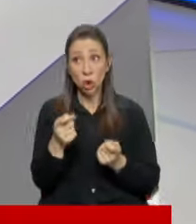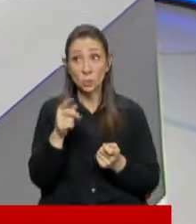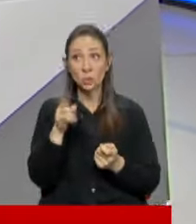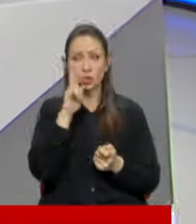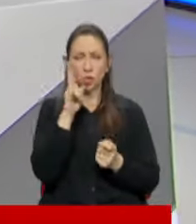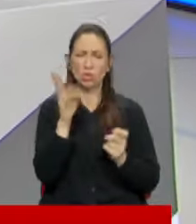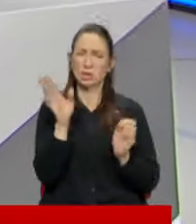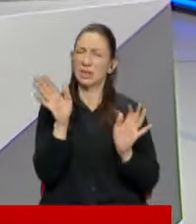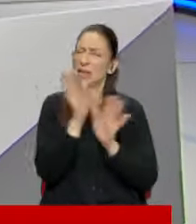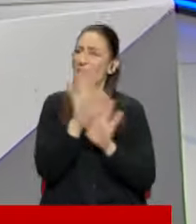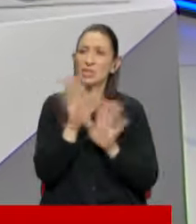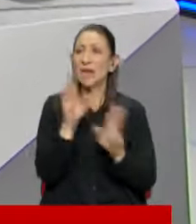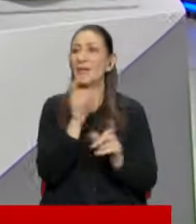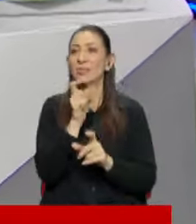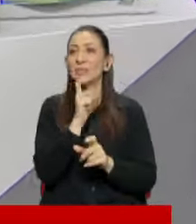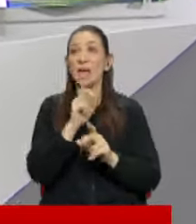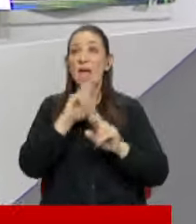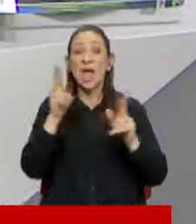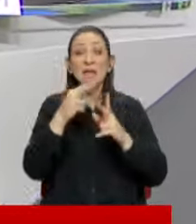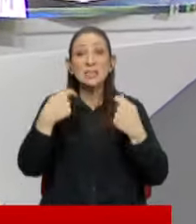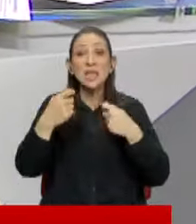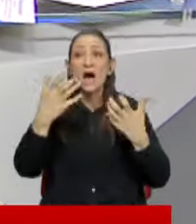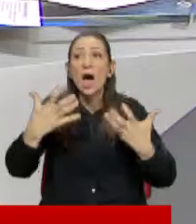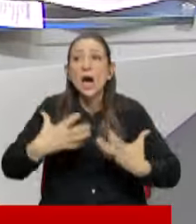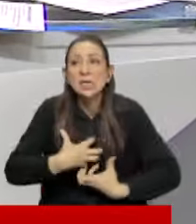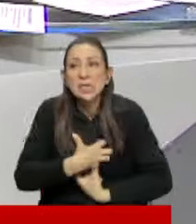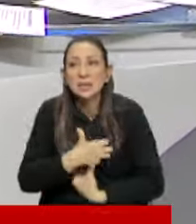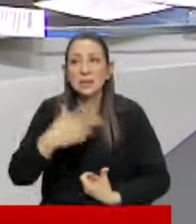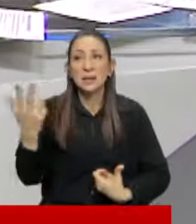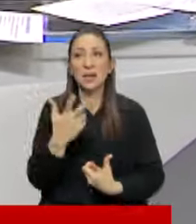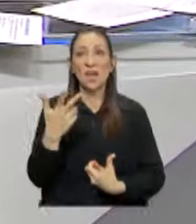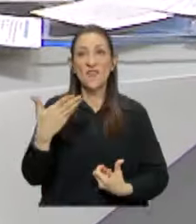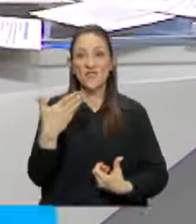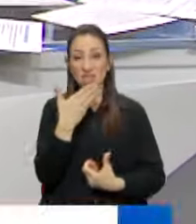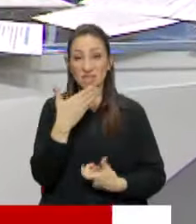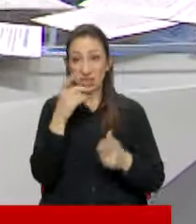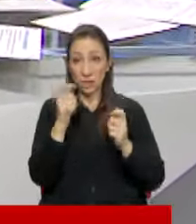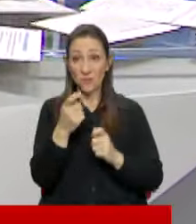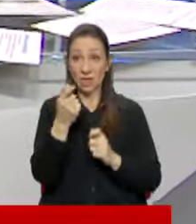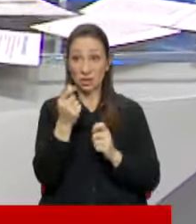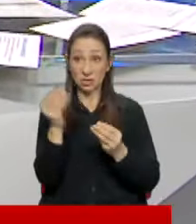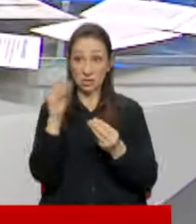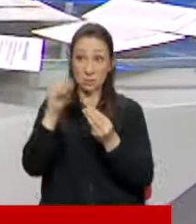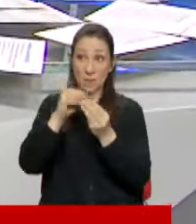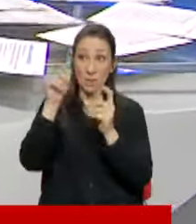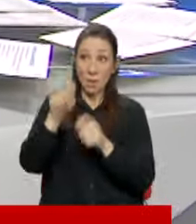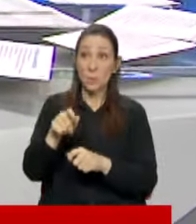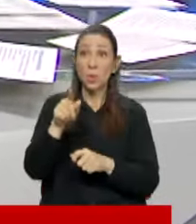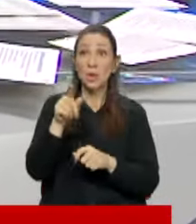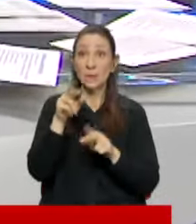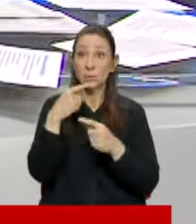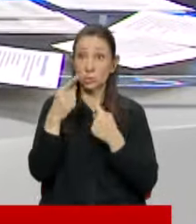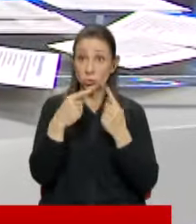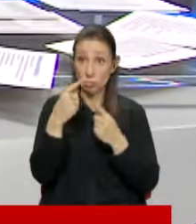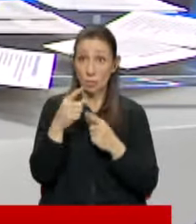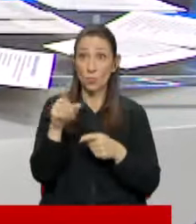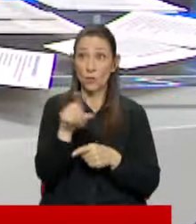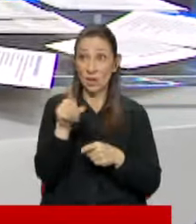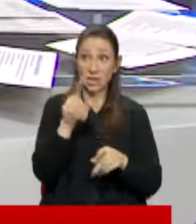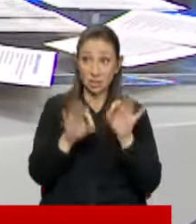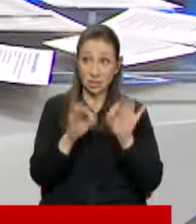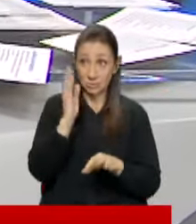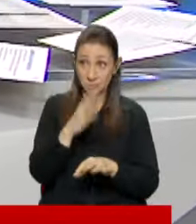son derece yanlış. Ya esnaf kana alıyor zaten. Yani fırsatçılık yapıyorlar ve fiyatları onlar artırıyorlar ya gibi bakın, bir yaklaşım. Şöyle i̇şte bir,